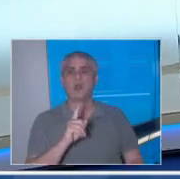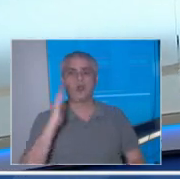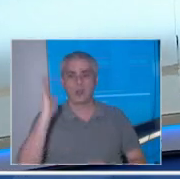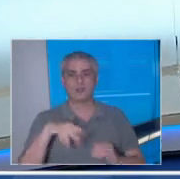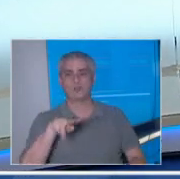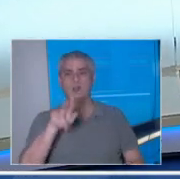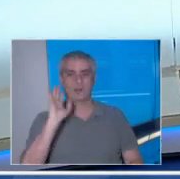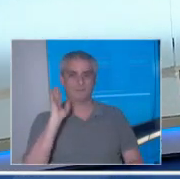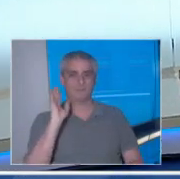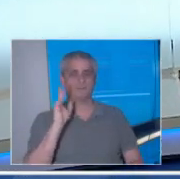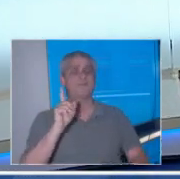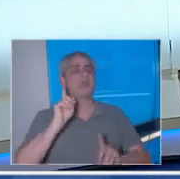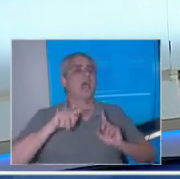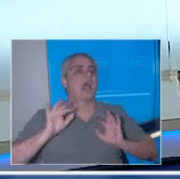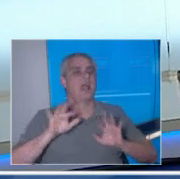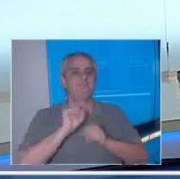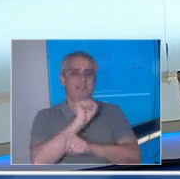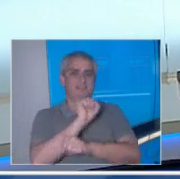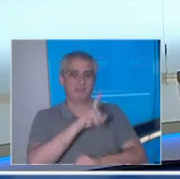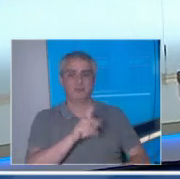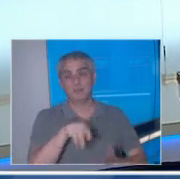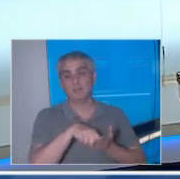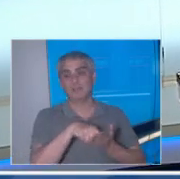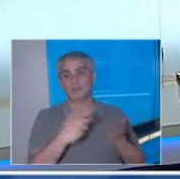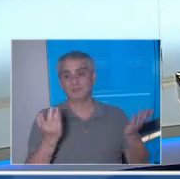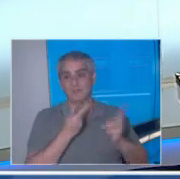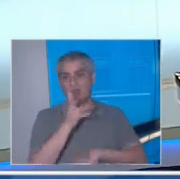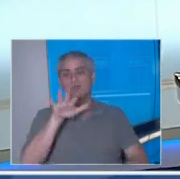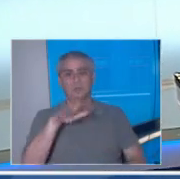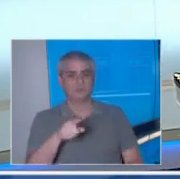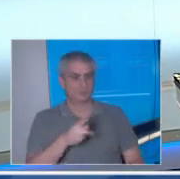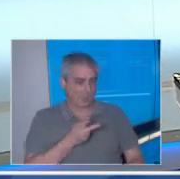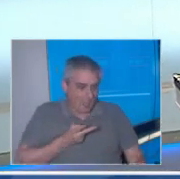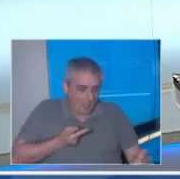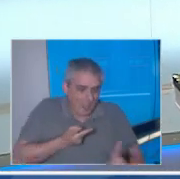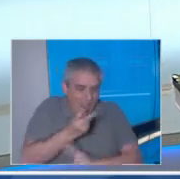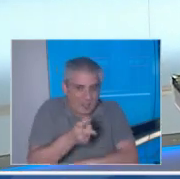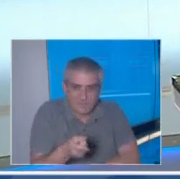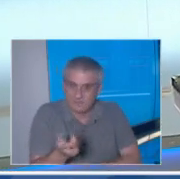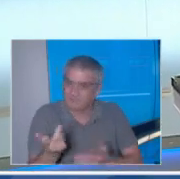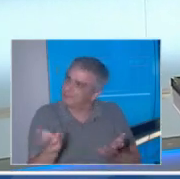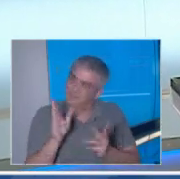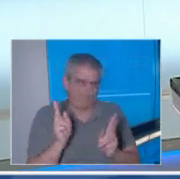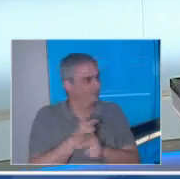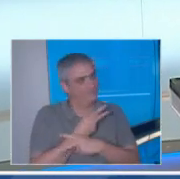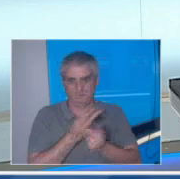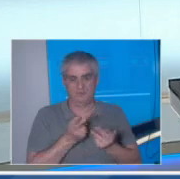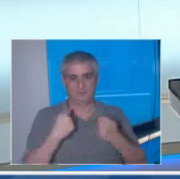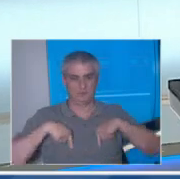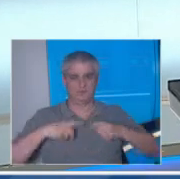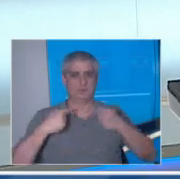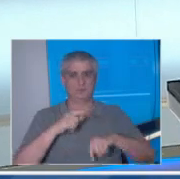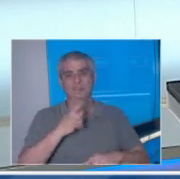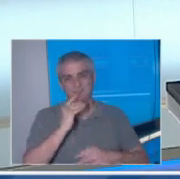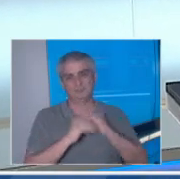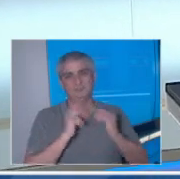הורידו ל-2,000. אלפי הסתייגויות. אלפי הסתייגויות לגמרי. תודה רבה על התיקון הזה. עברו את ה-5,000. לצלוח את זה, זה גם בלתי אפשרי, כי יש ראש ועדה. זאת